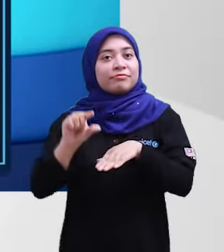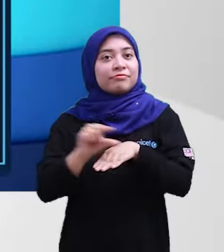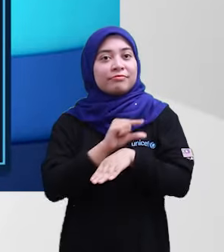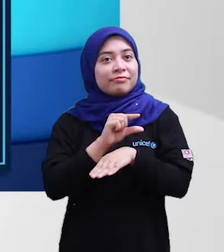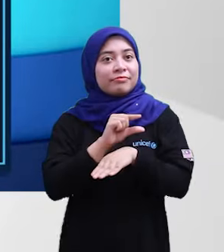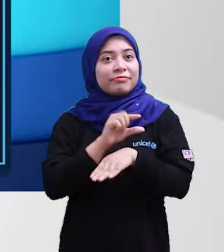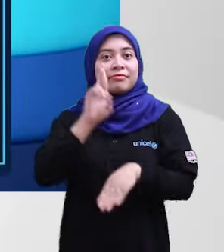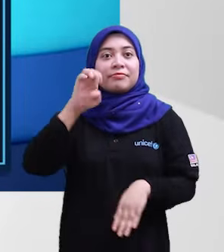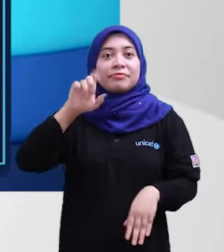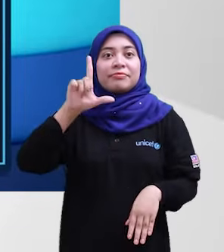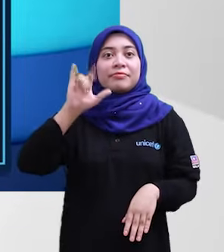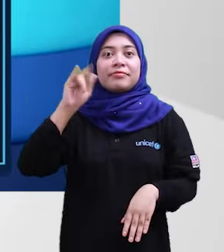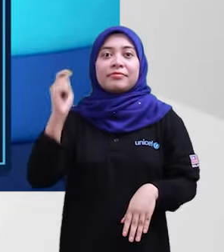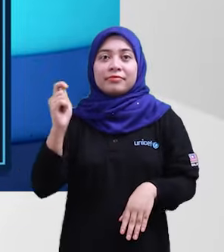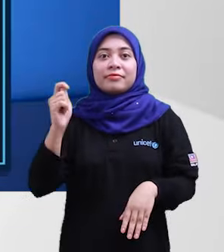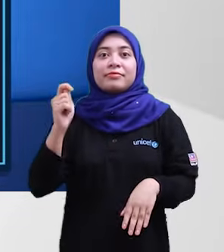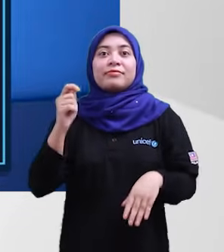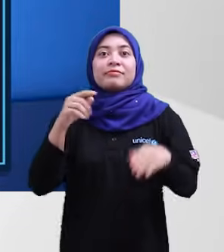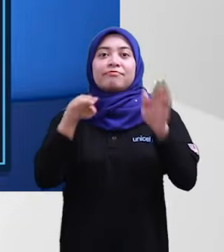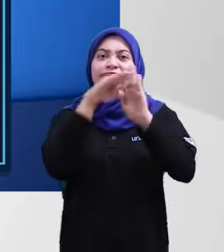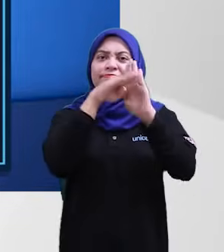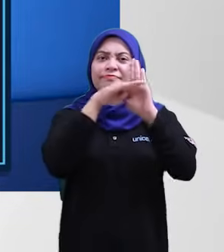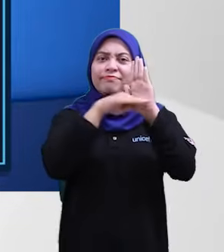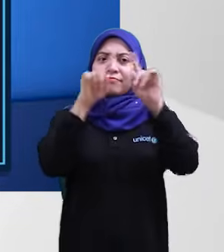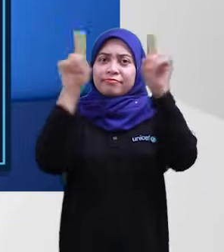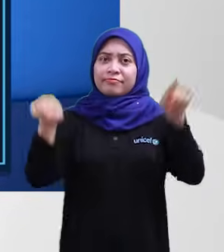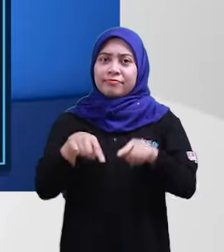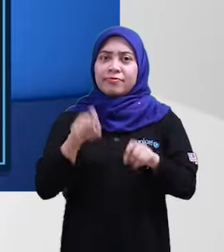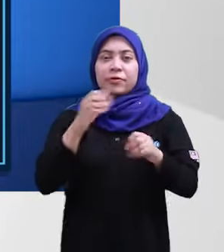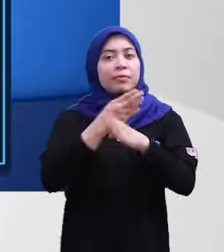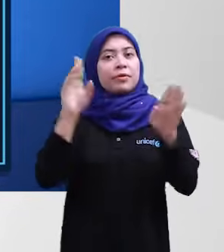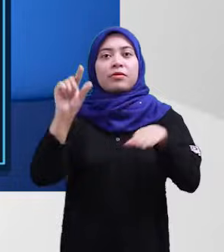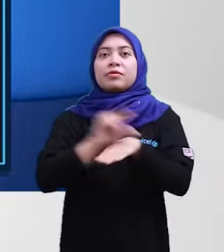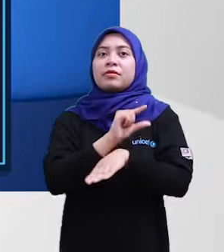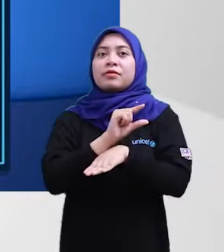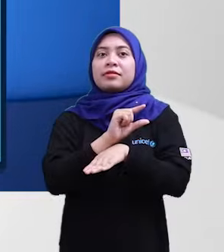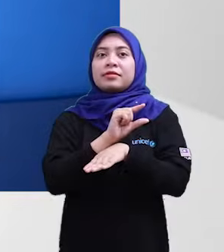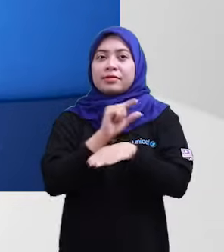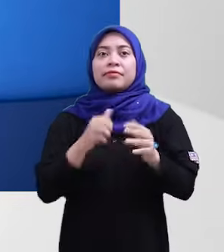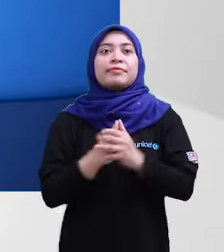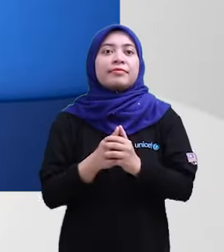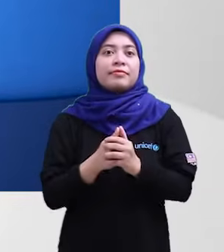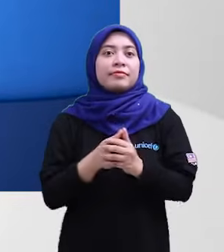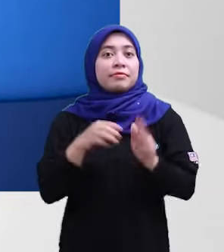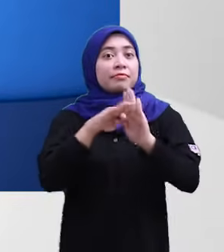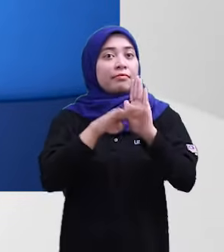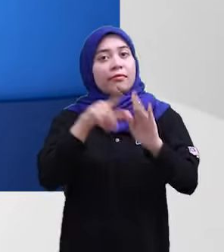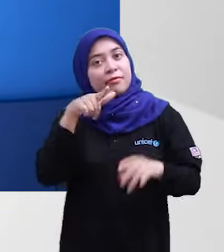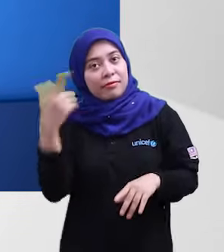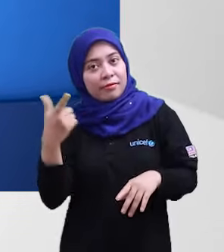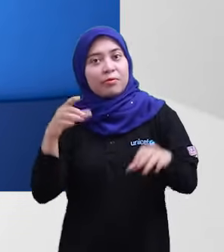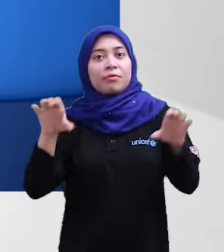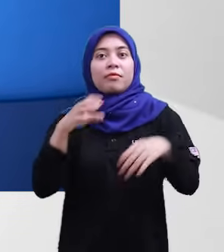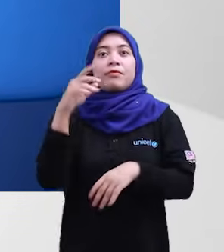kita akan menggunakan Replit sebagai perisian pengaturcaraan. Tetapi, anda bebas menggunakan sebarang perisian lain